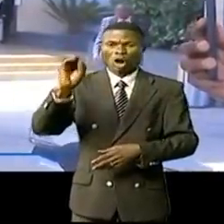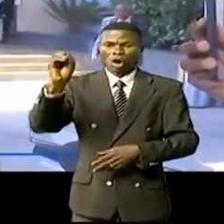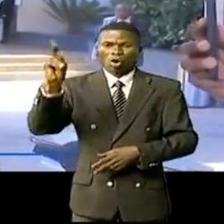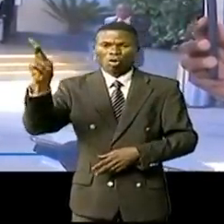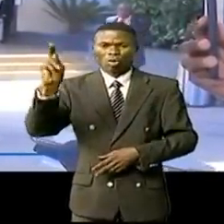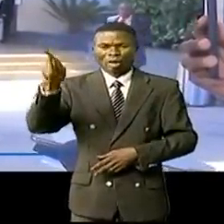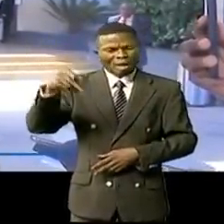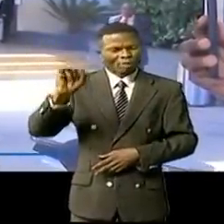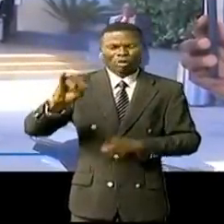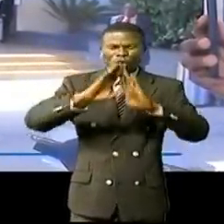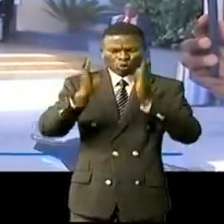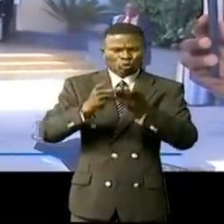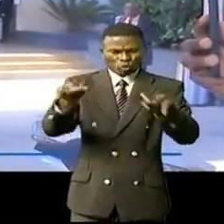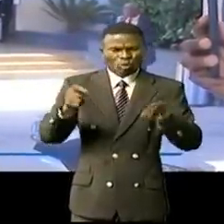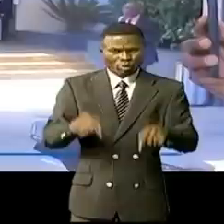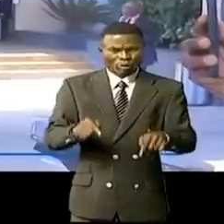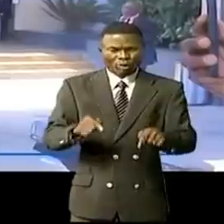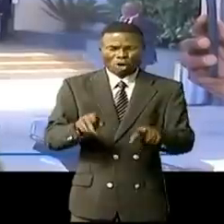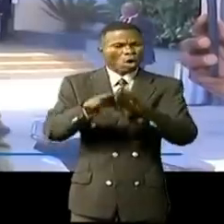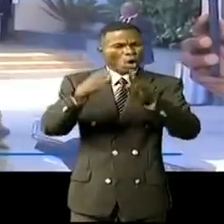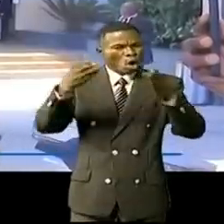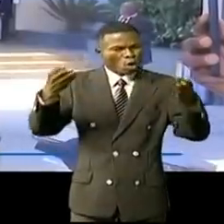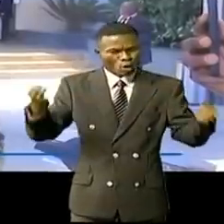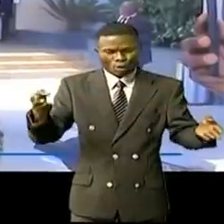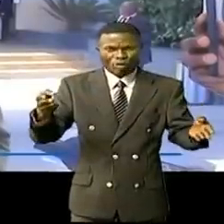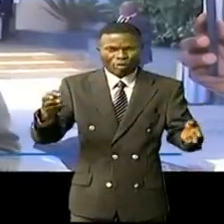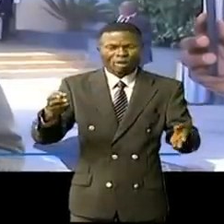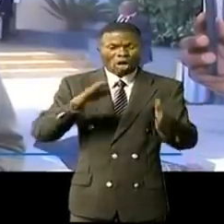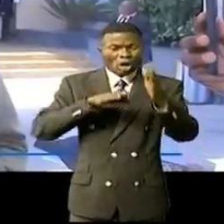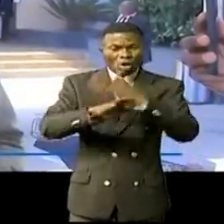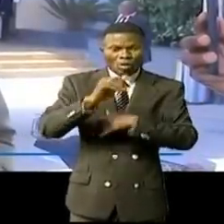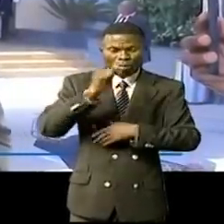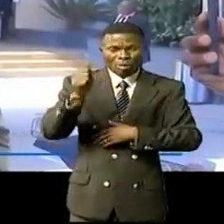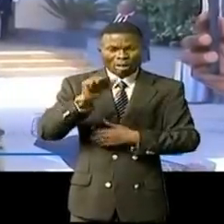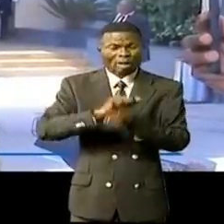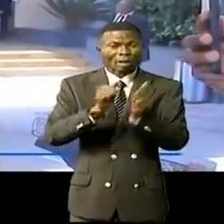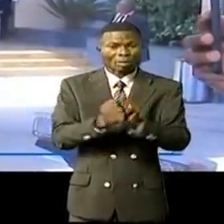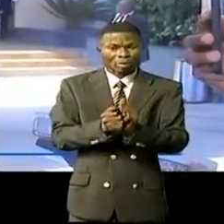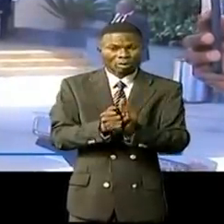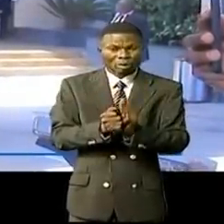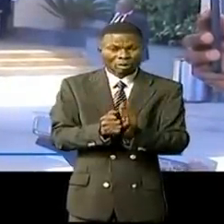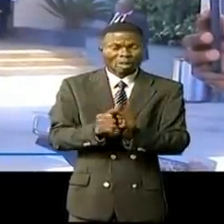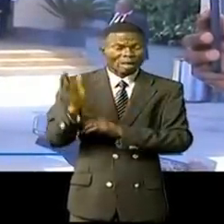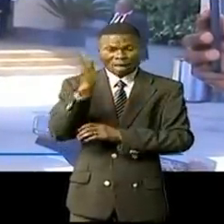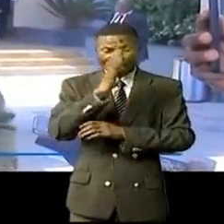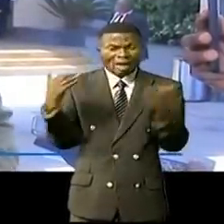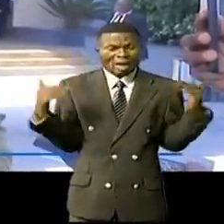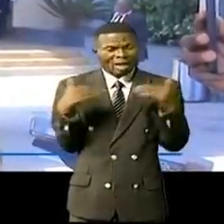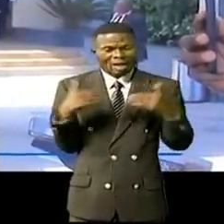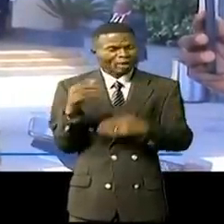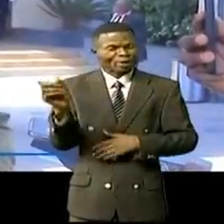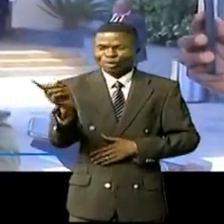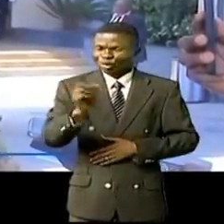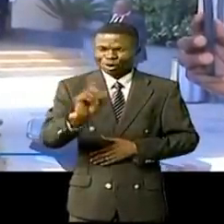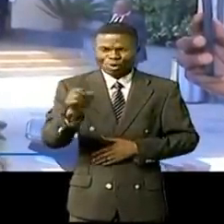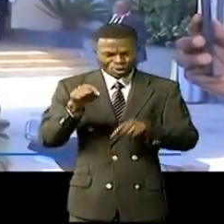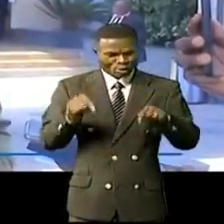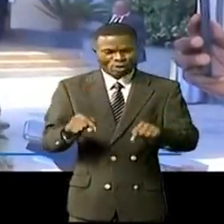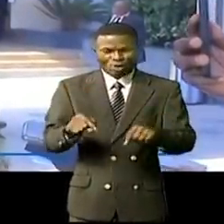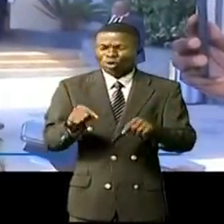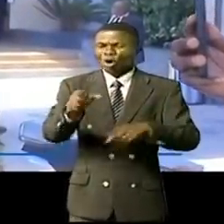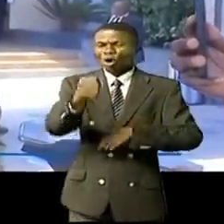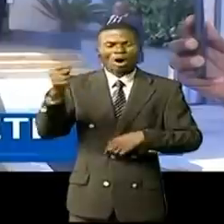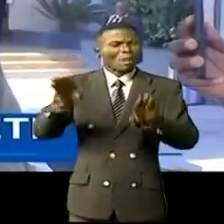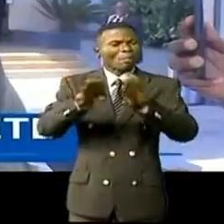Garamba. Toutes ces places-là aujourd'hui sont ouvertes et on n'y va pas parce qu'il y a un genre de petite frilosité, de crainte, etc. Non, aujourd'hui les portes sont